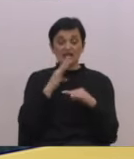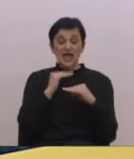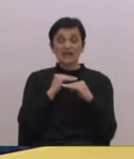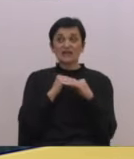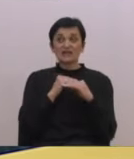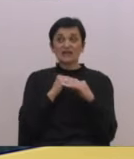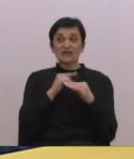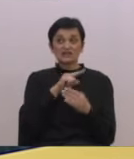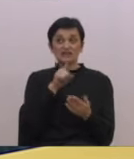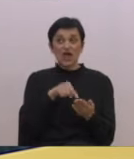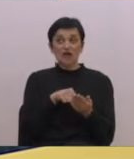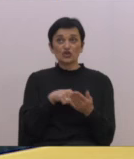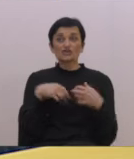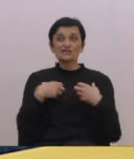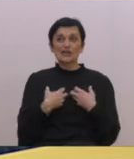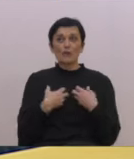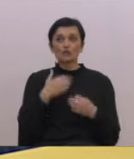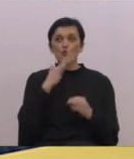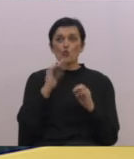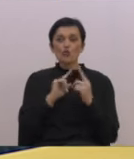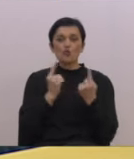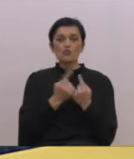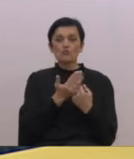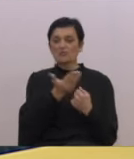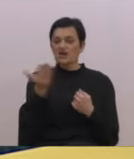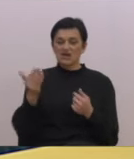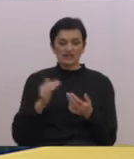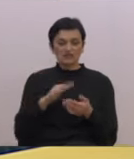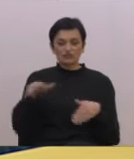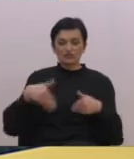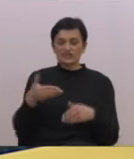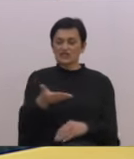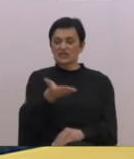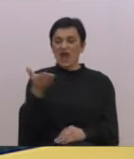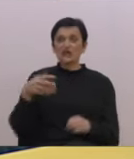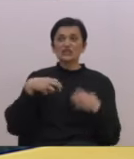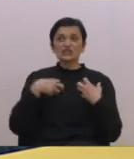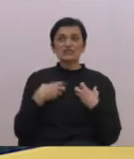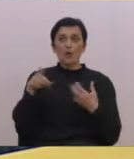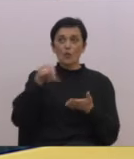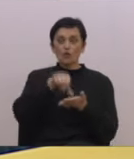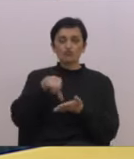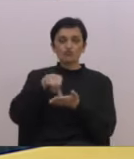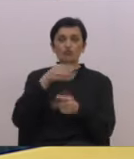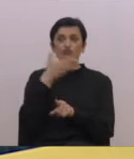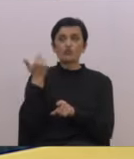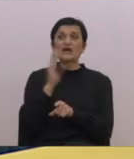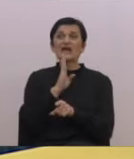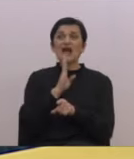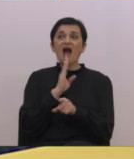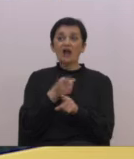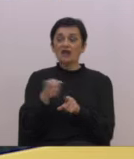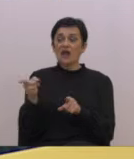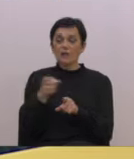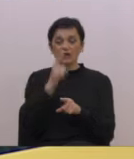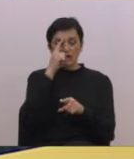თანასწორობის საკითხი, სამწუხაროდ უმრავლესობის მხარეც არის ცარიელი და სამწუხაროდ მას არ ესწრებიან, მათ შორის ის ქალები,